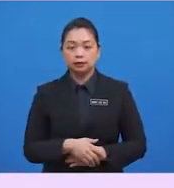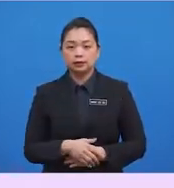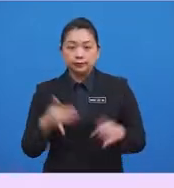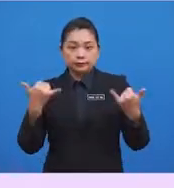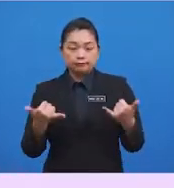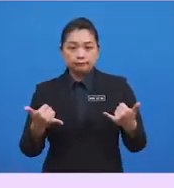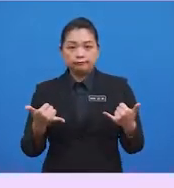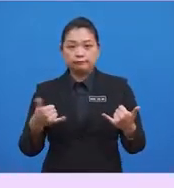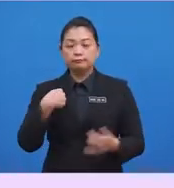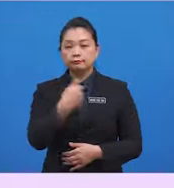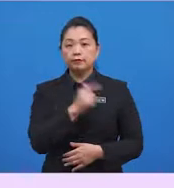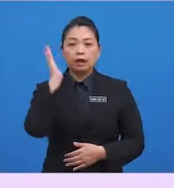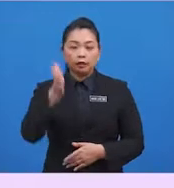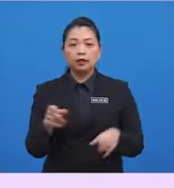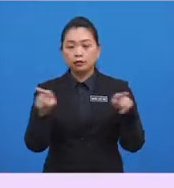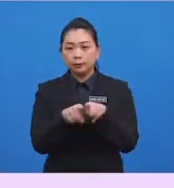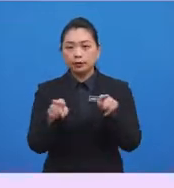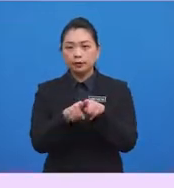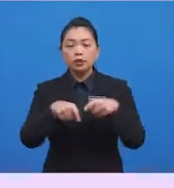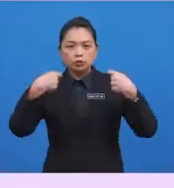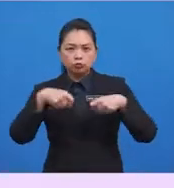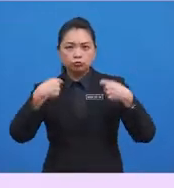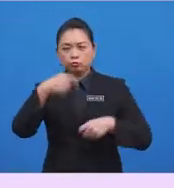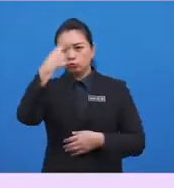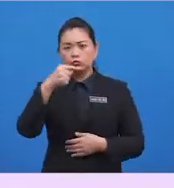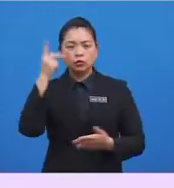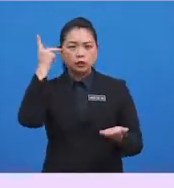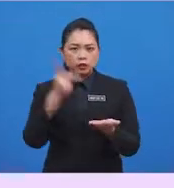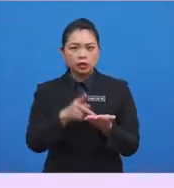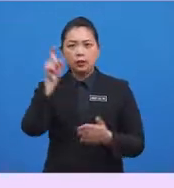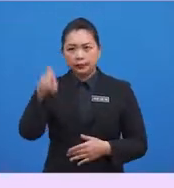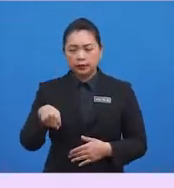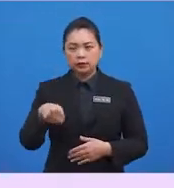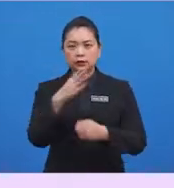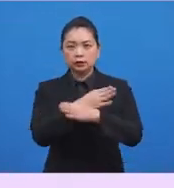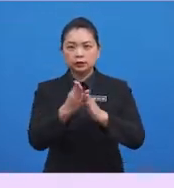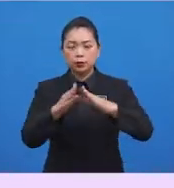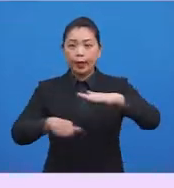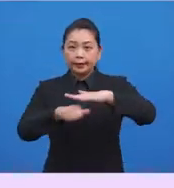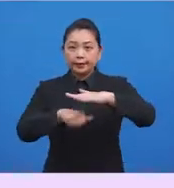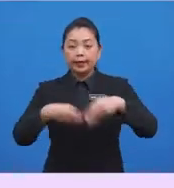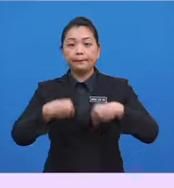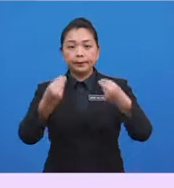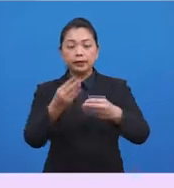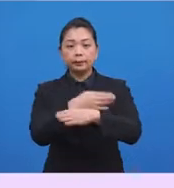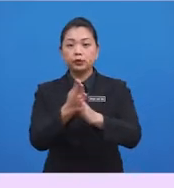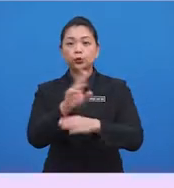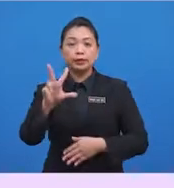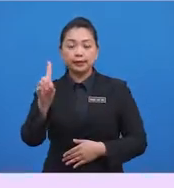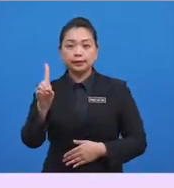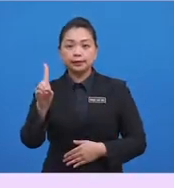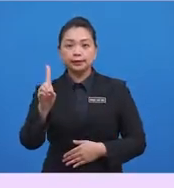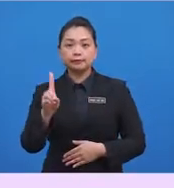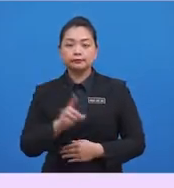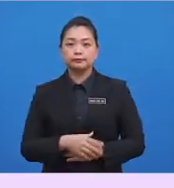Kini, kita akan bersama-sama cuba untuk kenal pasti bentuk asas bagi bentuk tiga